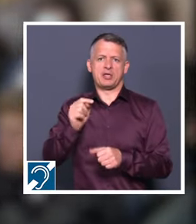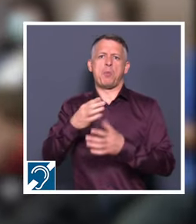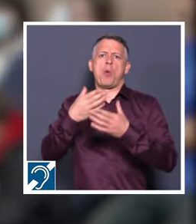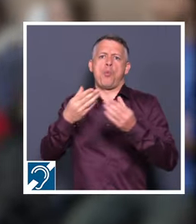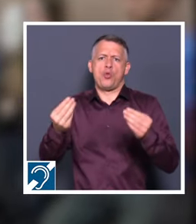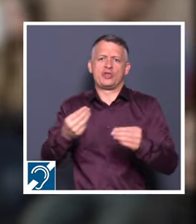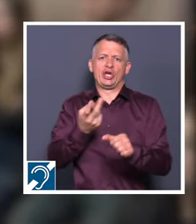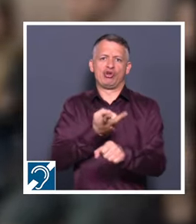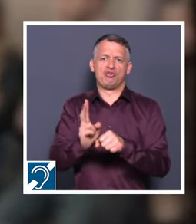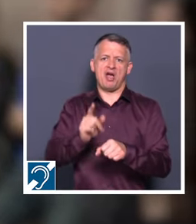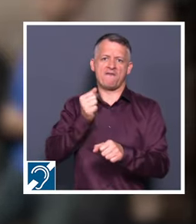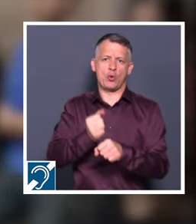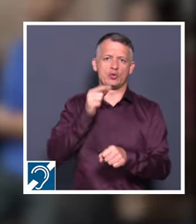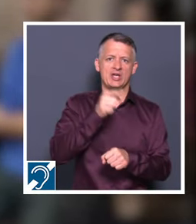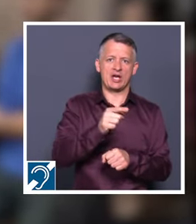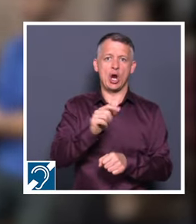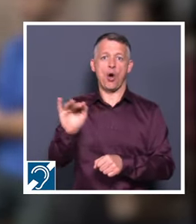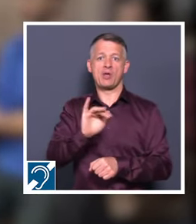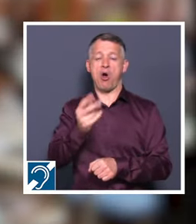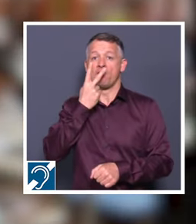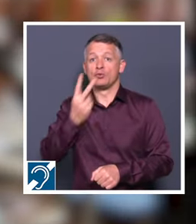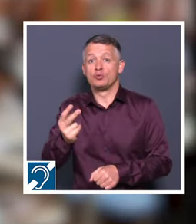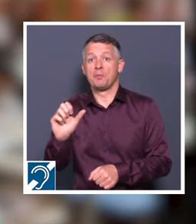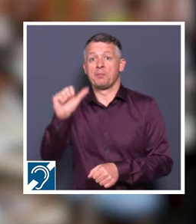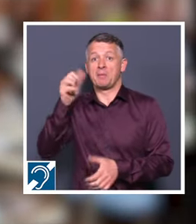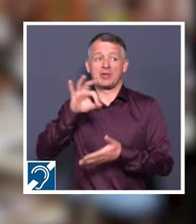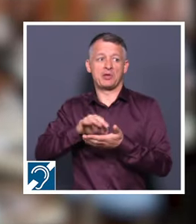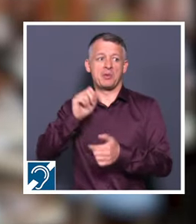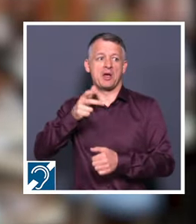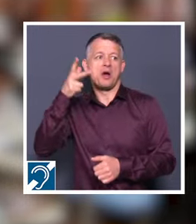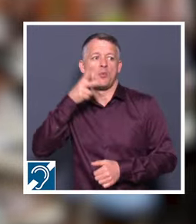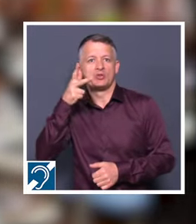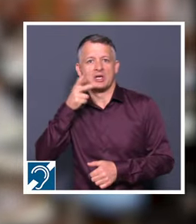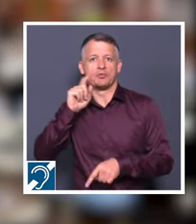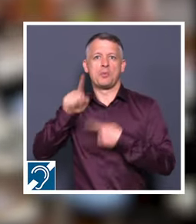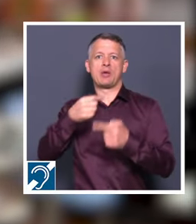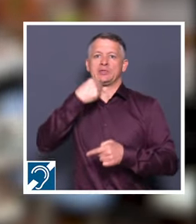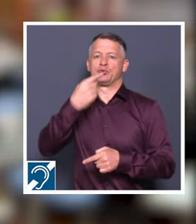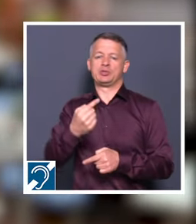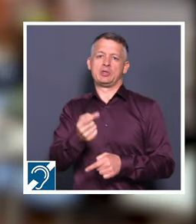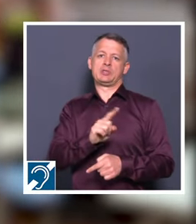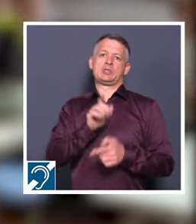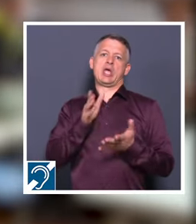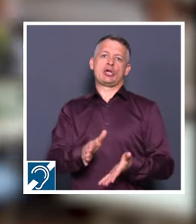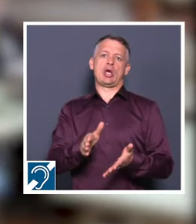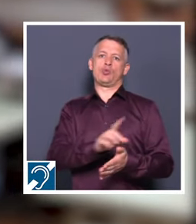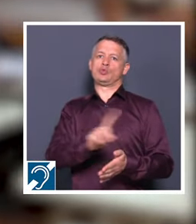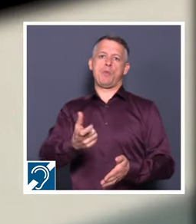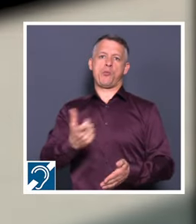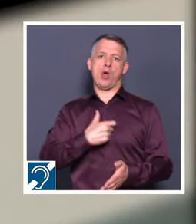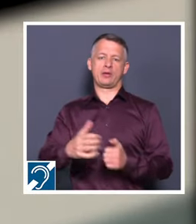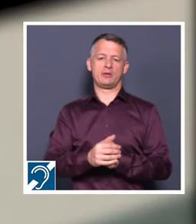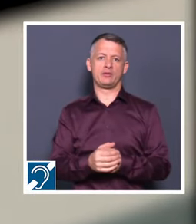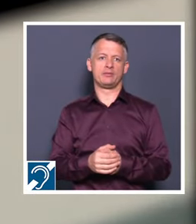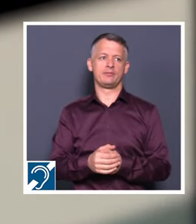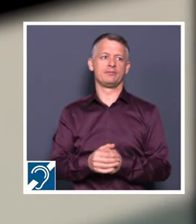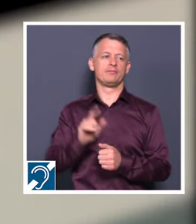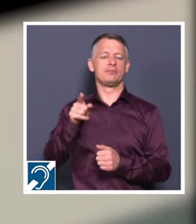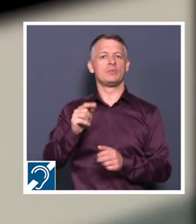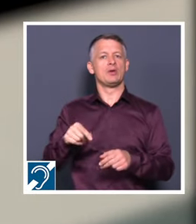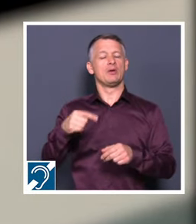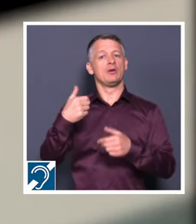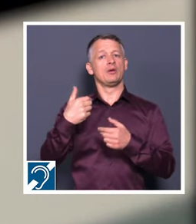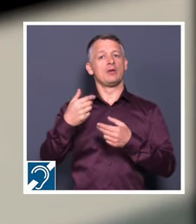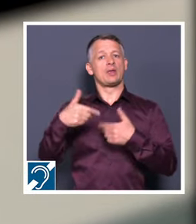care copiii la început le-au remarcat, după aceea s-au amuzat și după aceea au zis stai așa că nu se mai poate. Ne predau un model de caracterizare